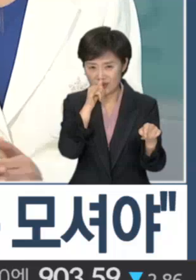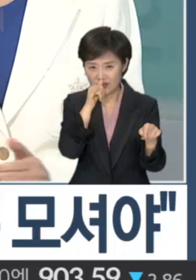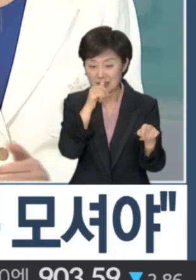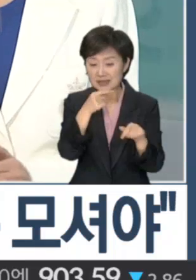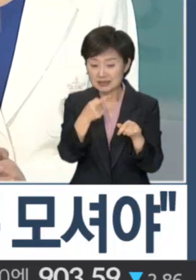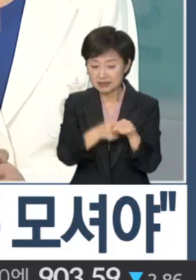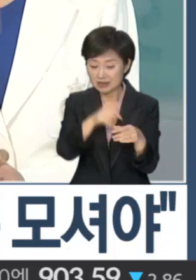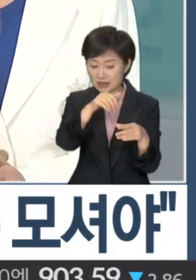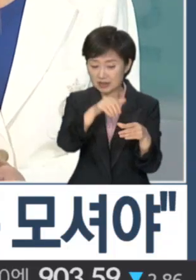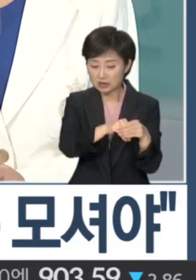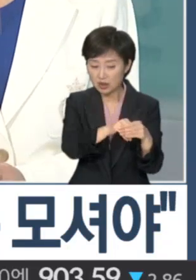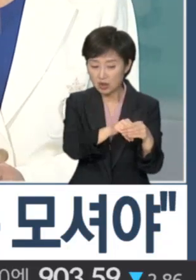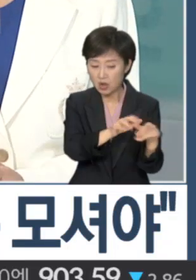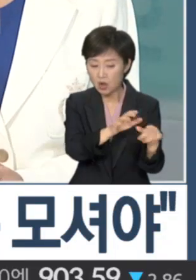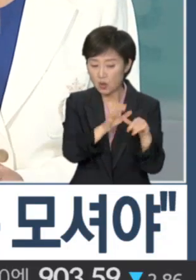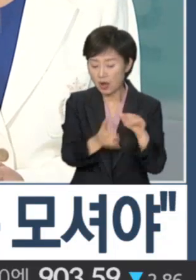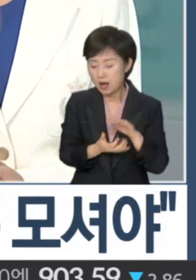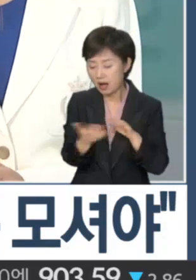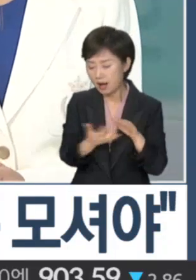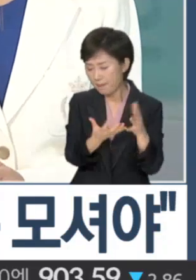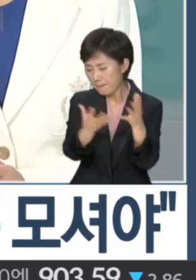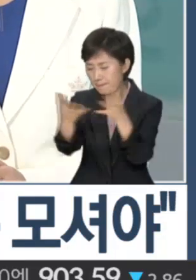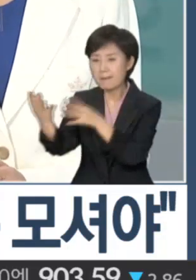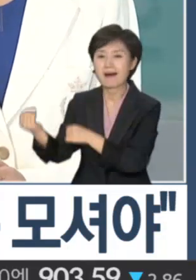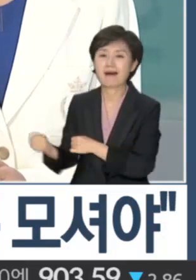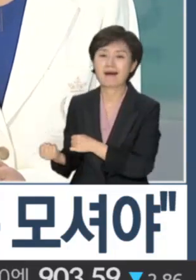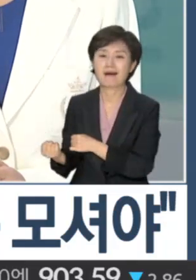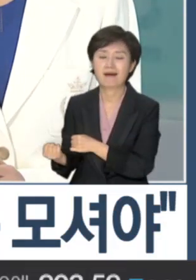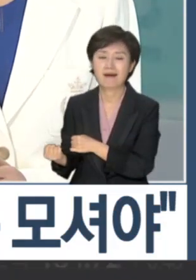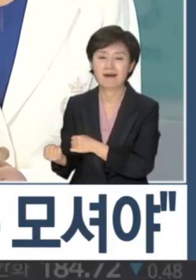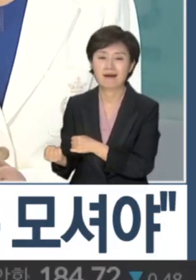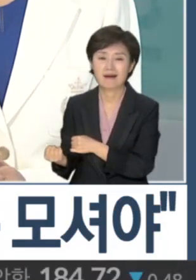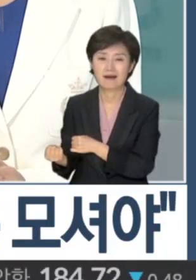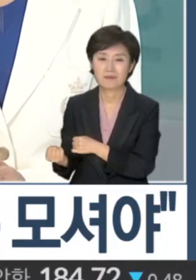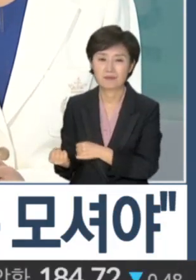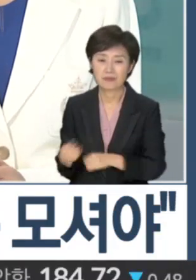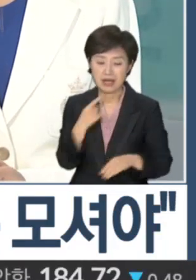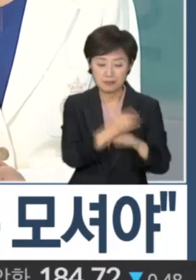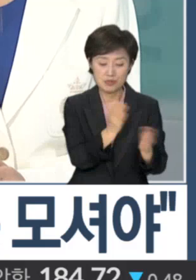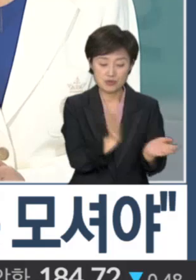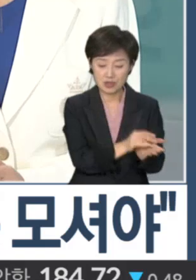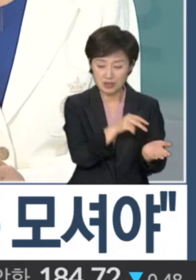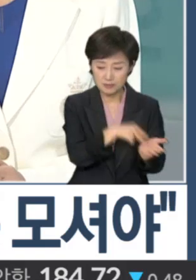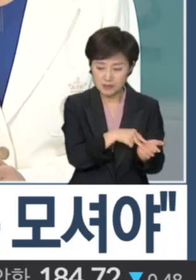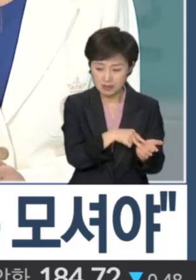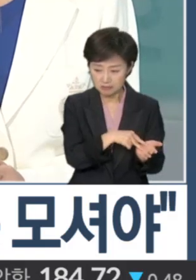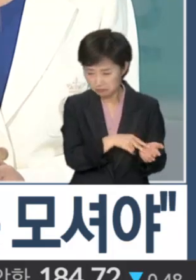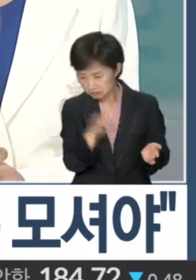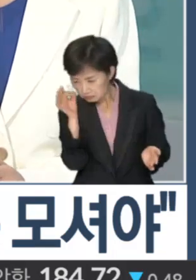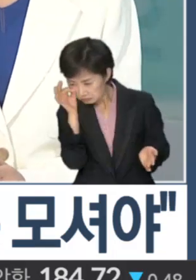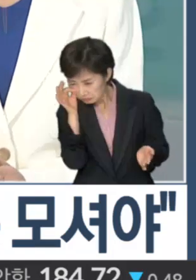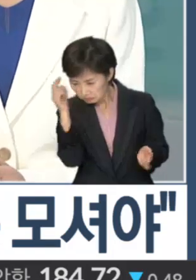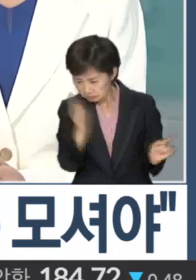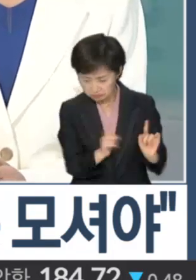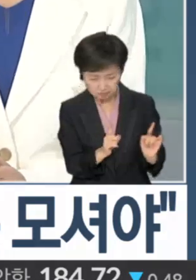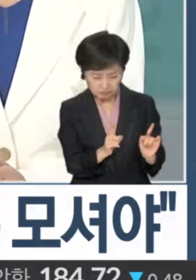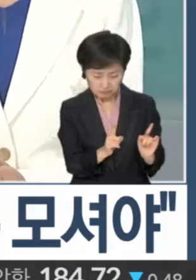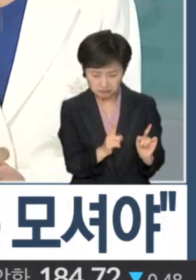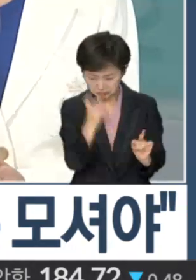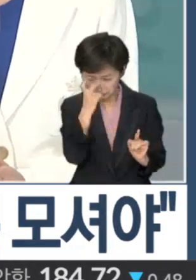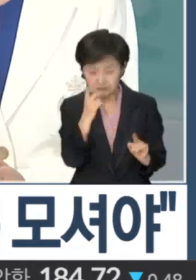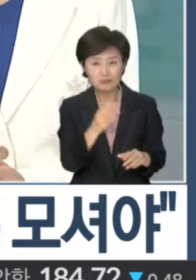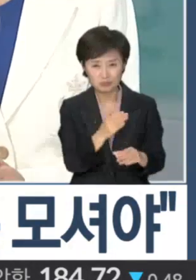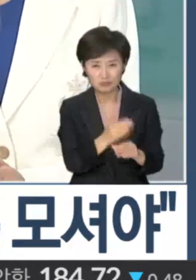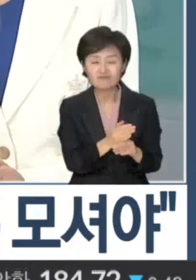가지 불협화음이 날 수밖에 없는데 거기에 대해서 민주당도 좀 바짝 긴장하고 경각심을 가지고